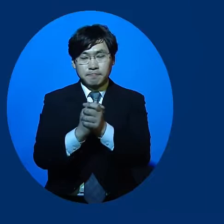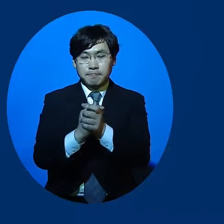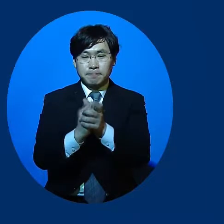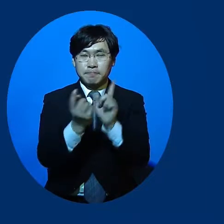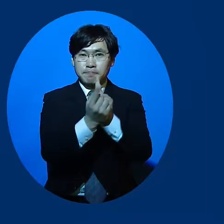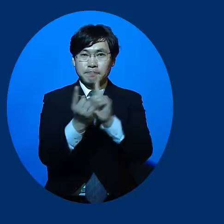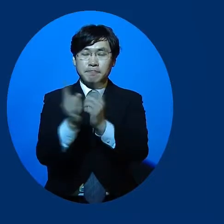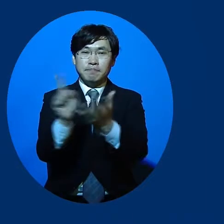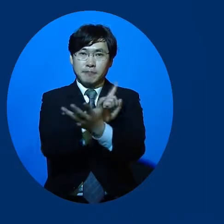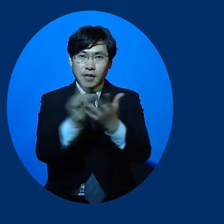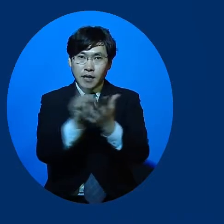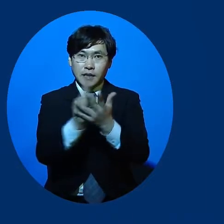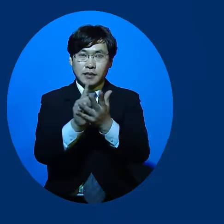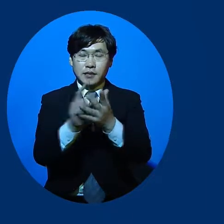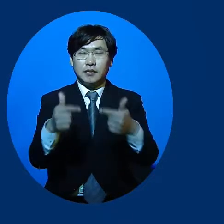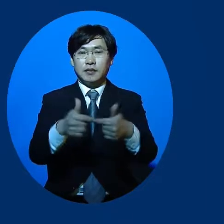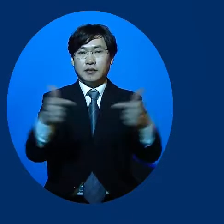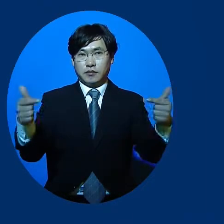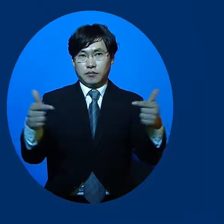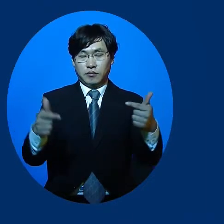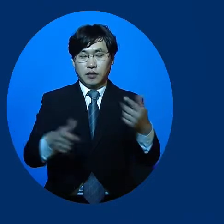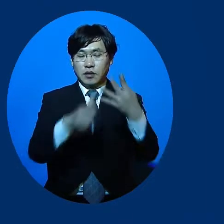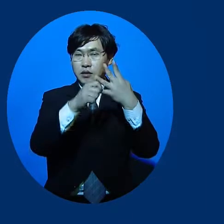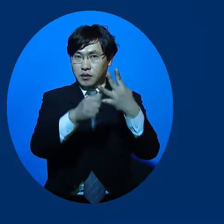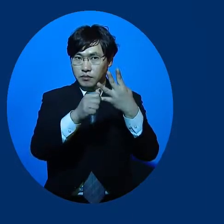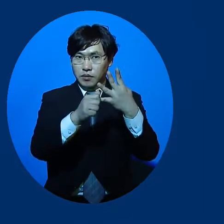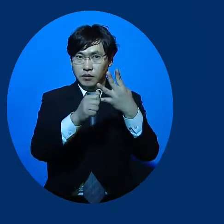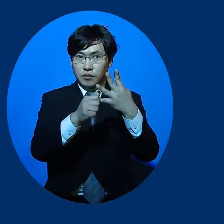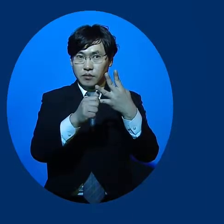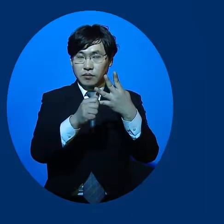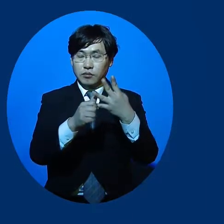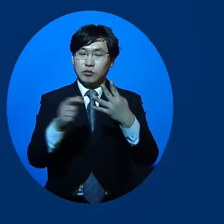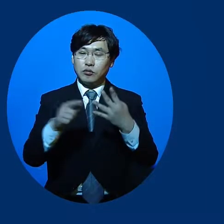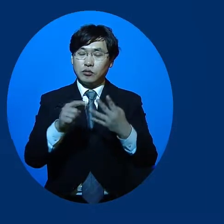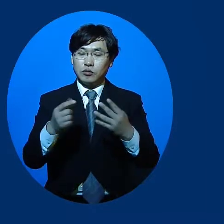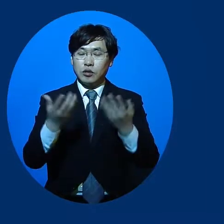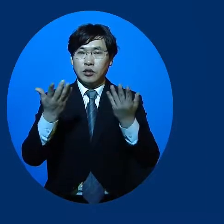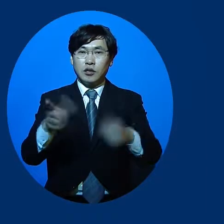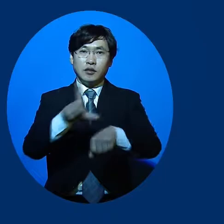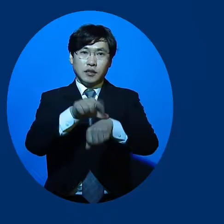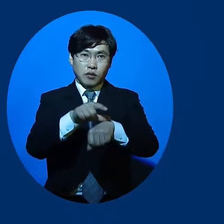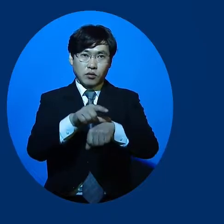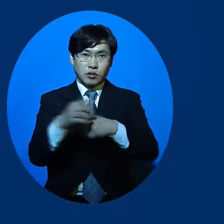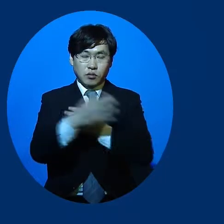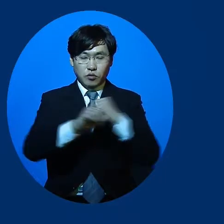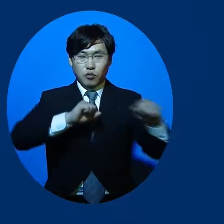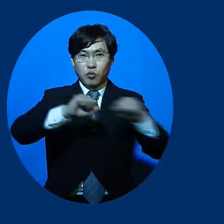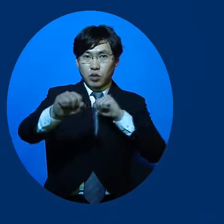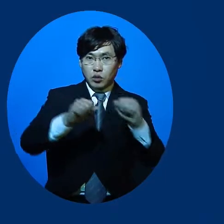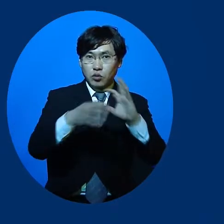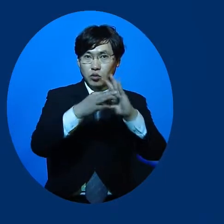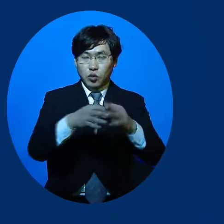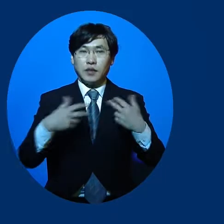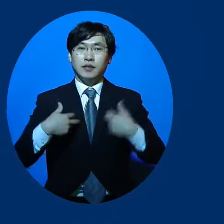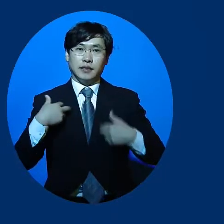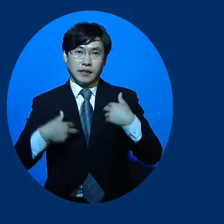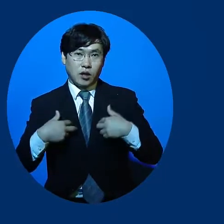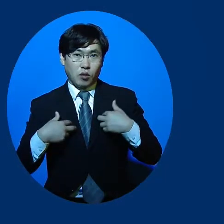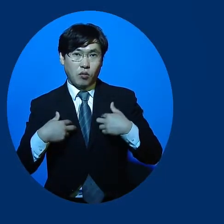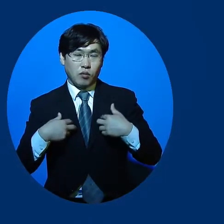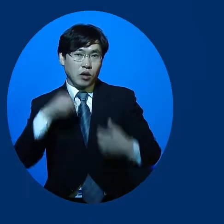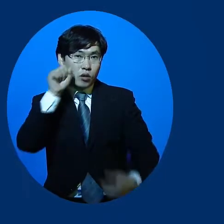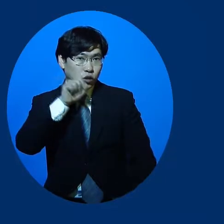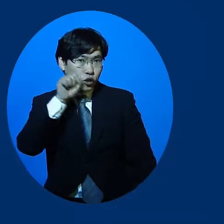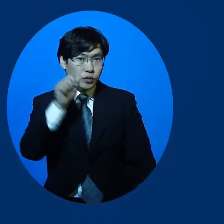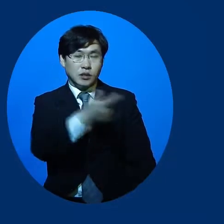증가 등의 효과가 있습니다. 마지막으로 여가적 가치로 신체 활동을 통한 즐거움, 흥미 등을 통해서